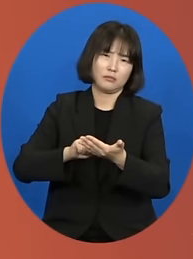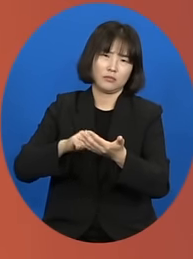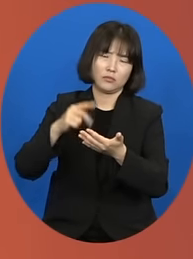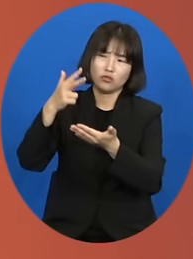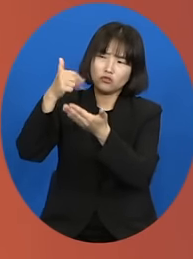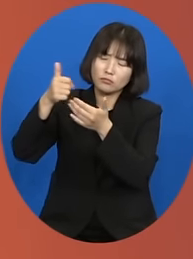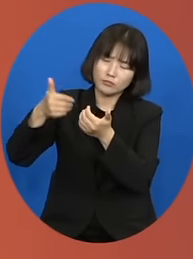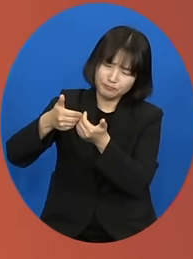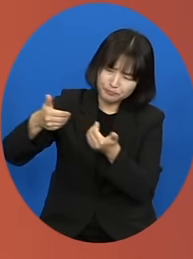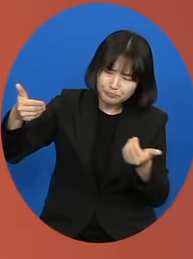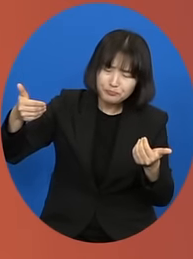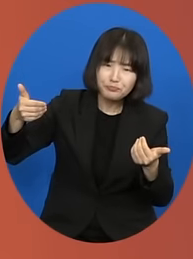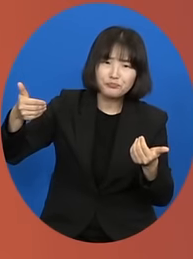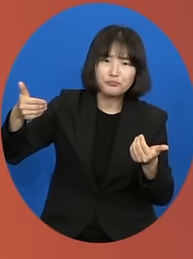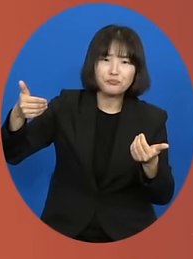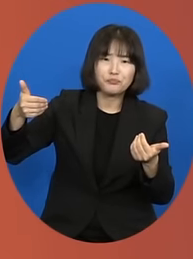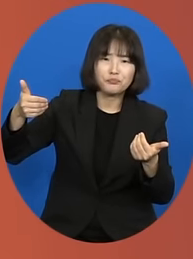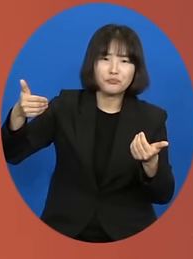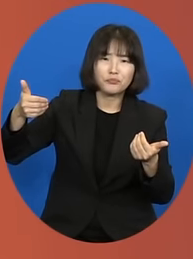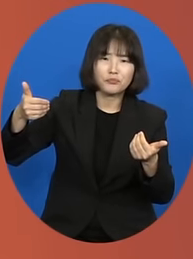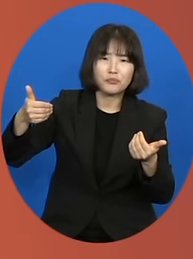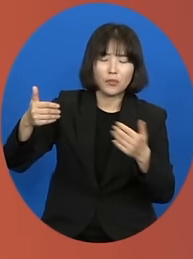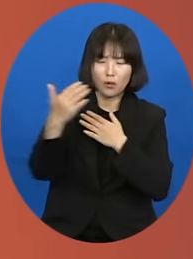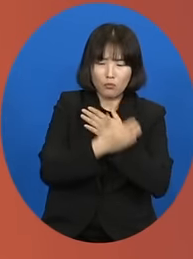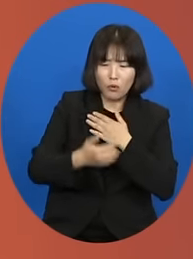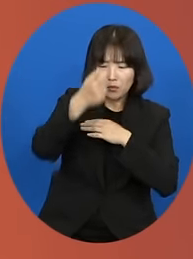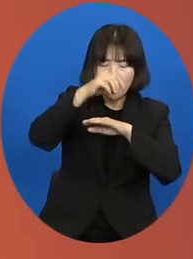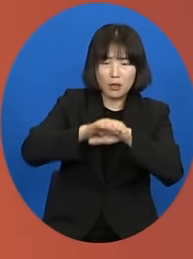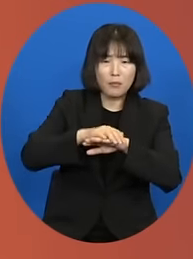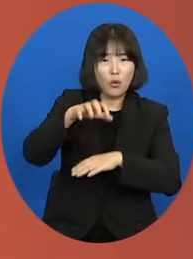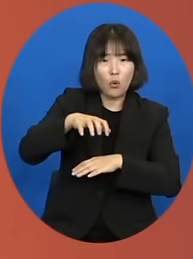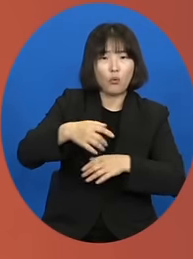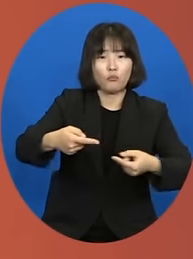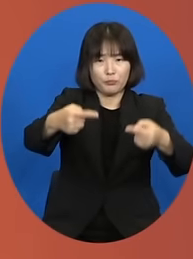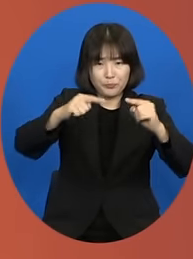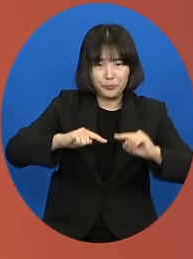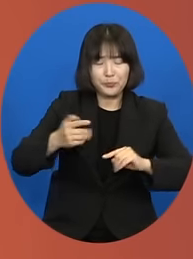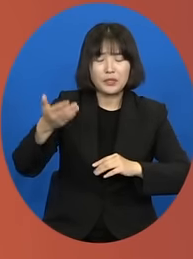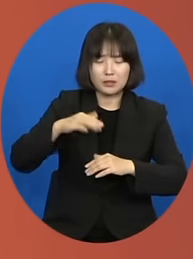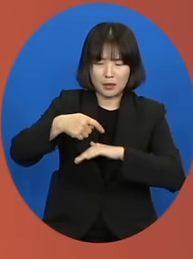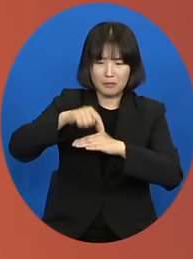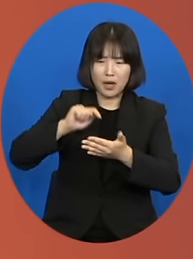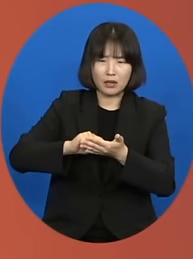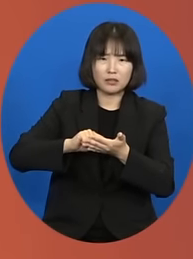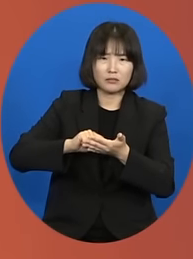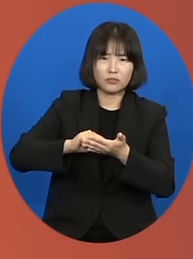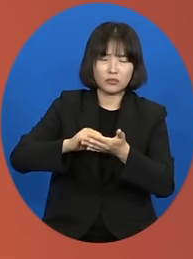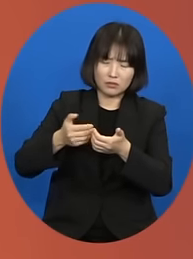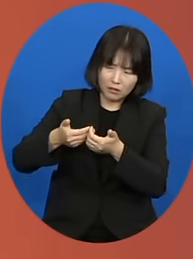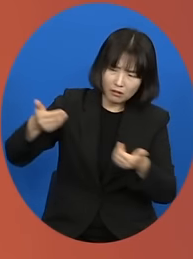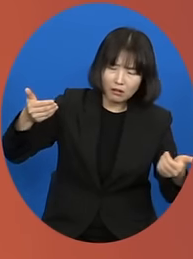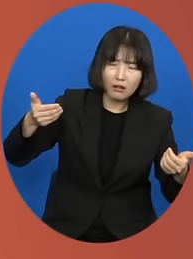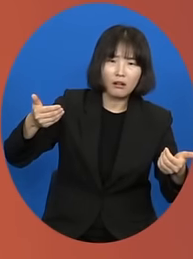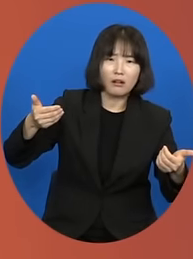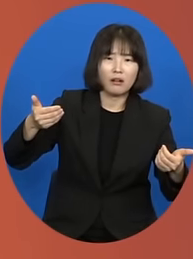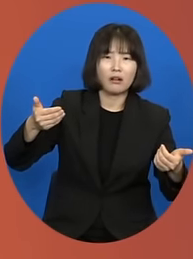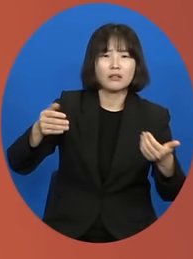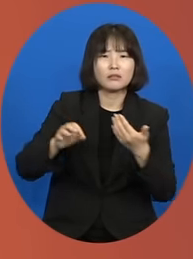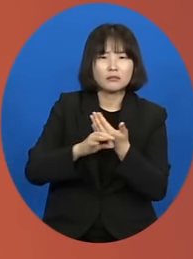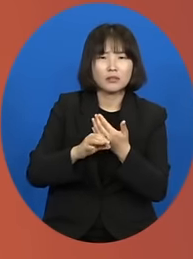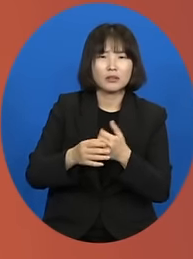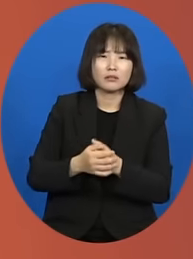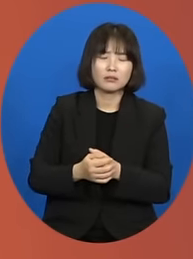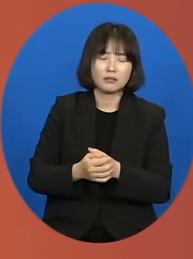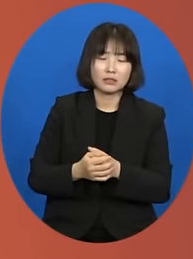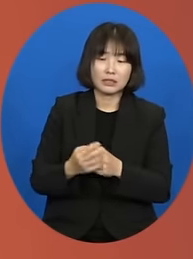있다면, 몸은 예배당에 있지만 우리들 마음이 세상에 나가 있다면 우리는 살아있을 때 실상은 죽은